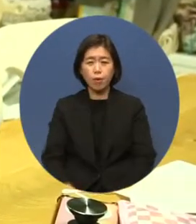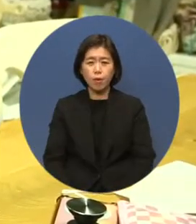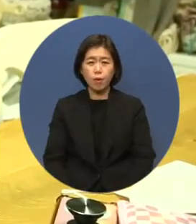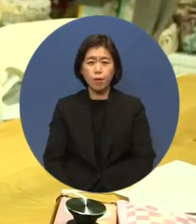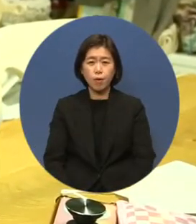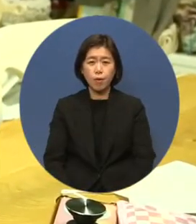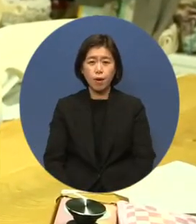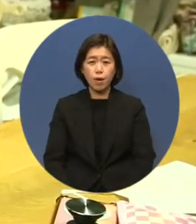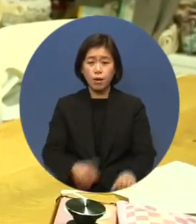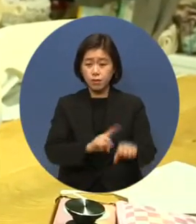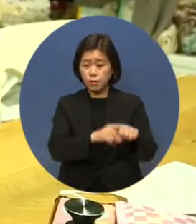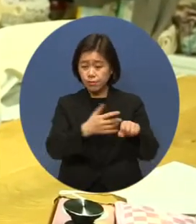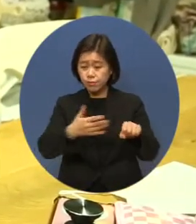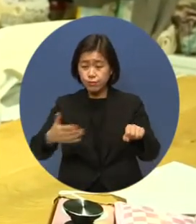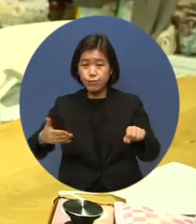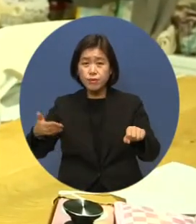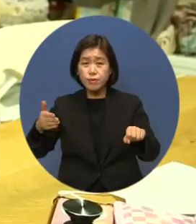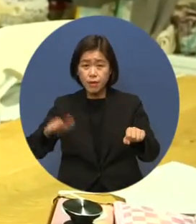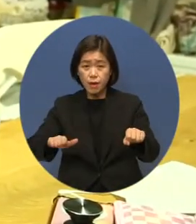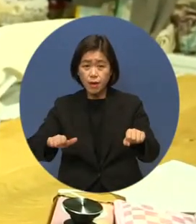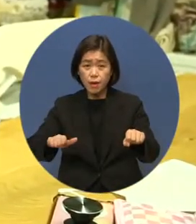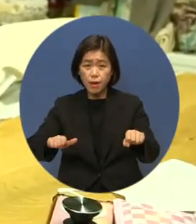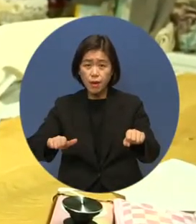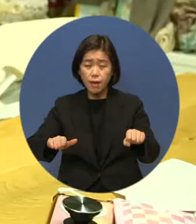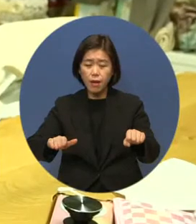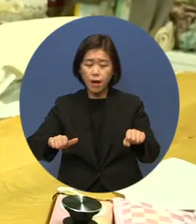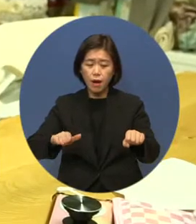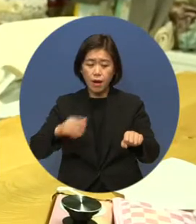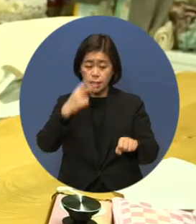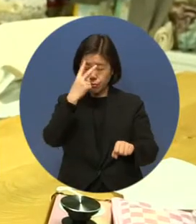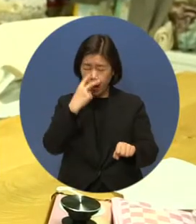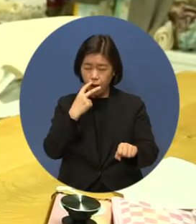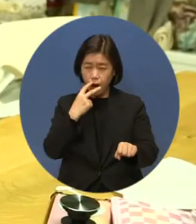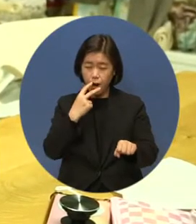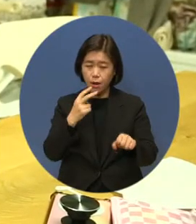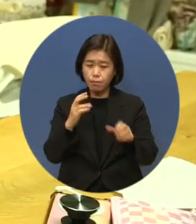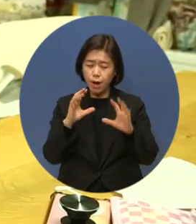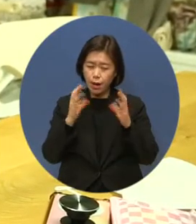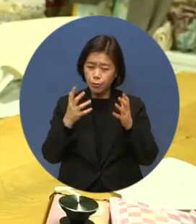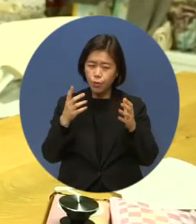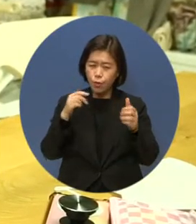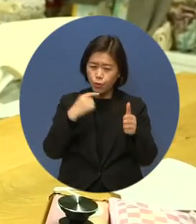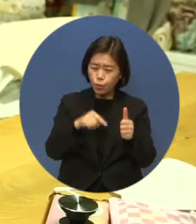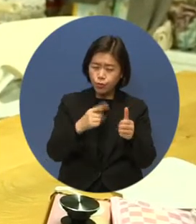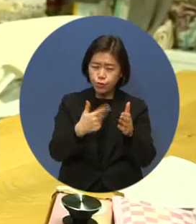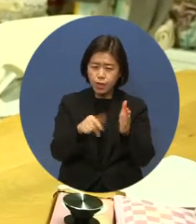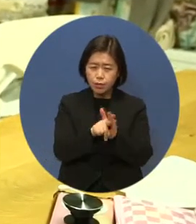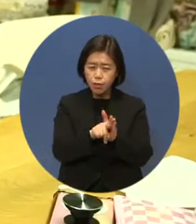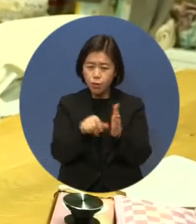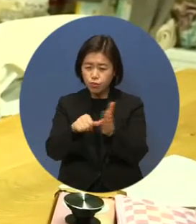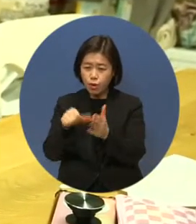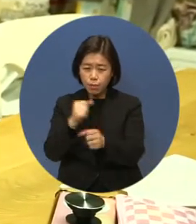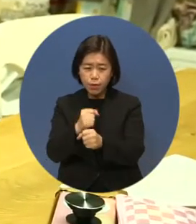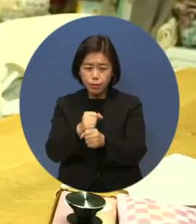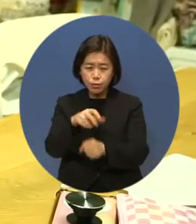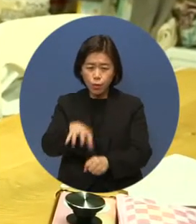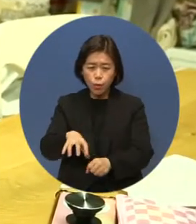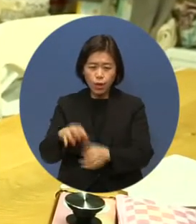검색해서 찾으셨더니 이제 또 저한테 연락을 하신 거니까. 네, 그래서 조금 안타까운 마음도 있죠.